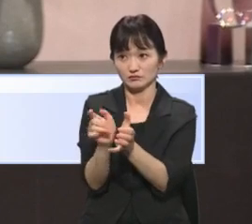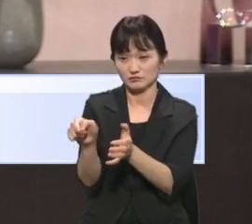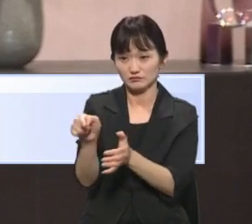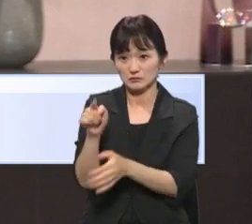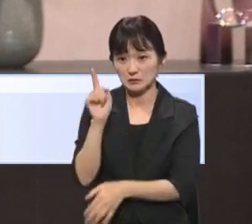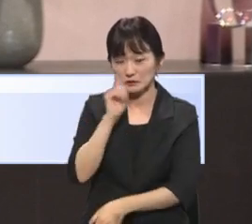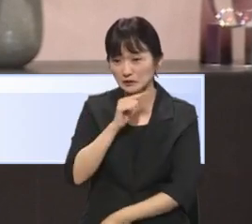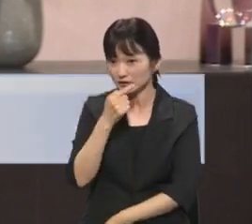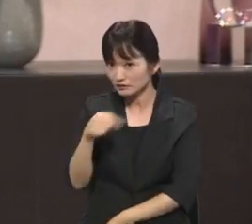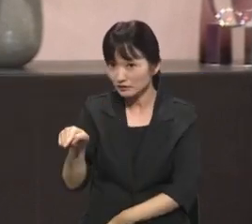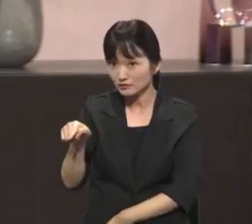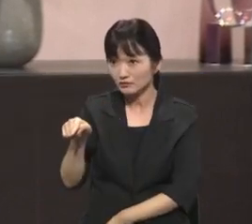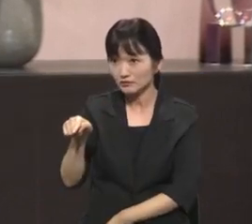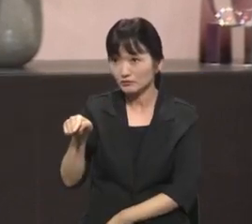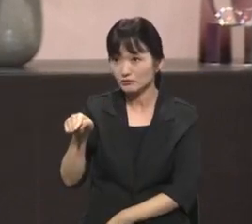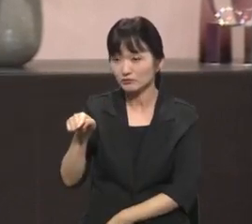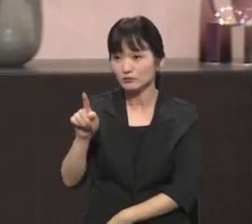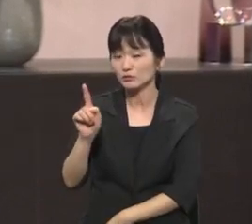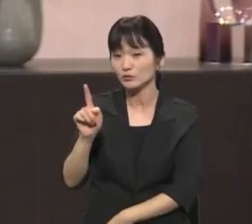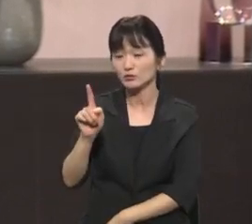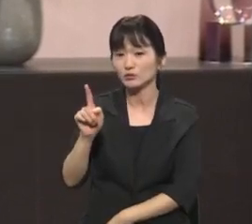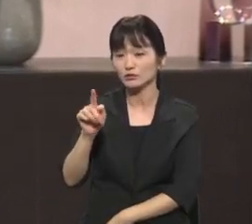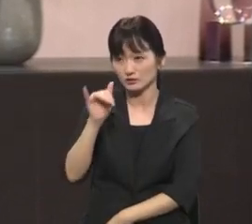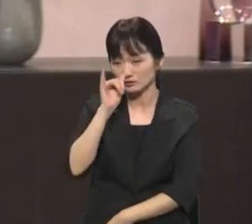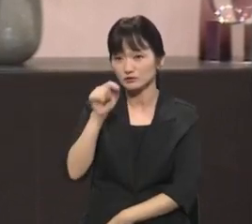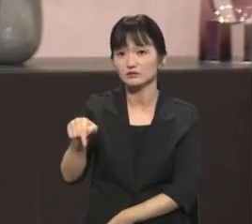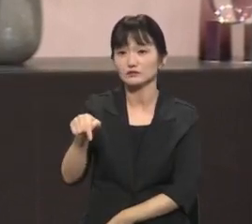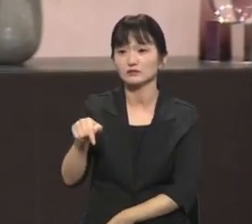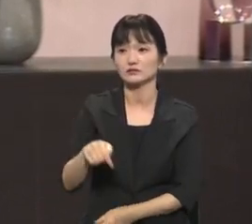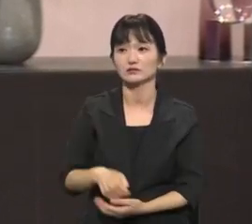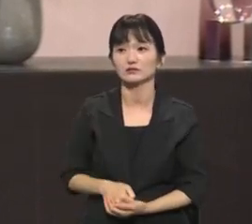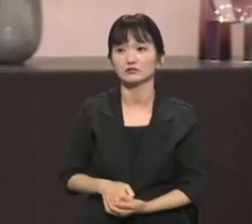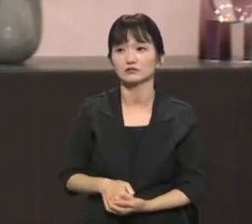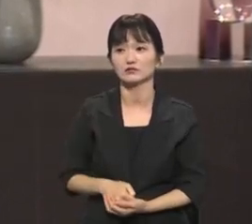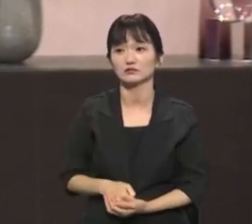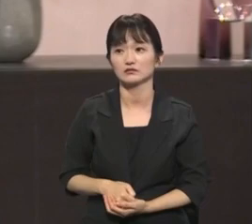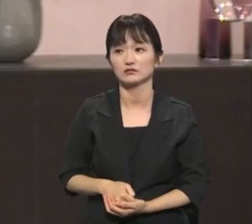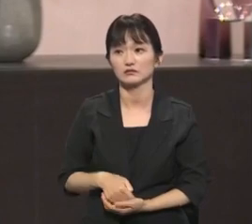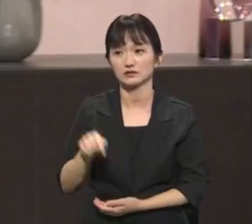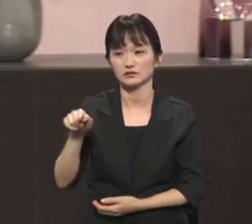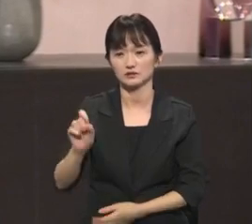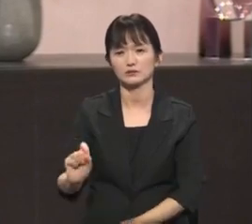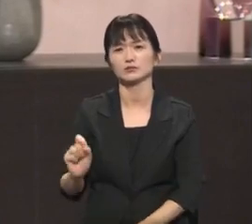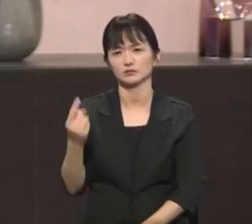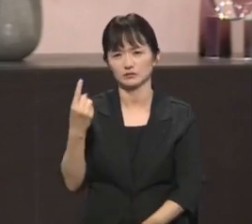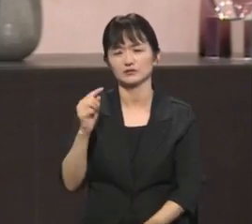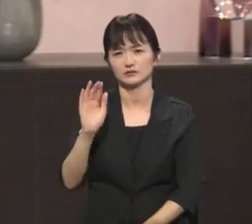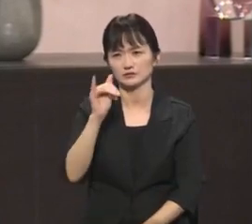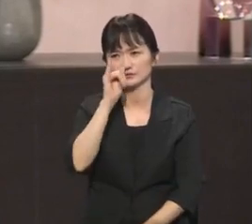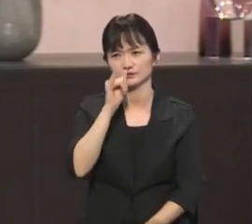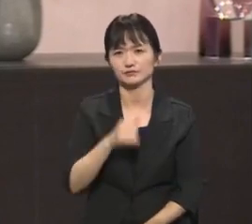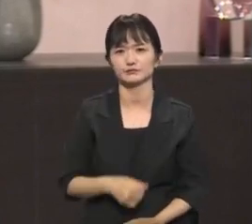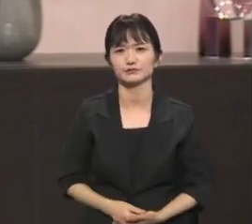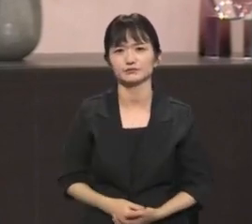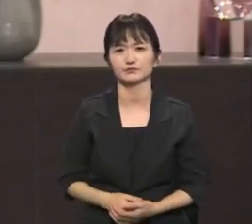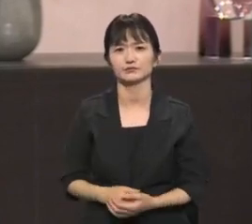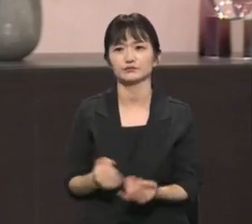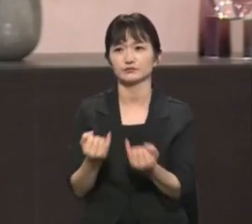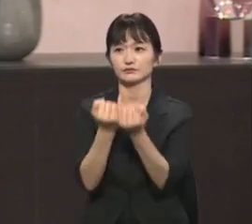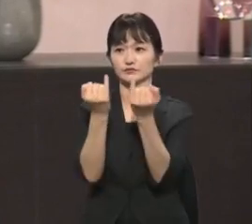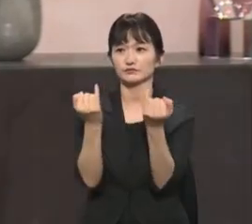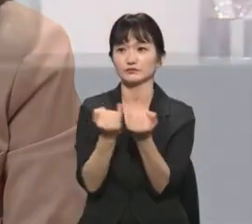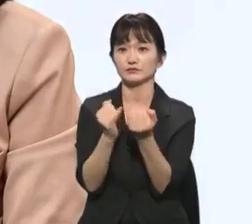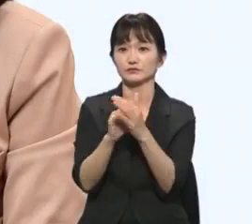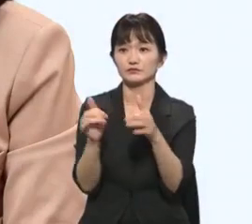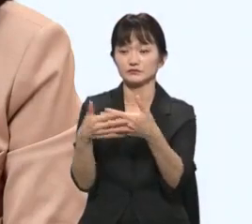단점 영화보고 가지는 맹점 같은 것들이 있기 때문에 저는 거기서 이런 사건들이 다 발로가 됐다고 보거든요 여성가족부라고 하는